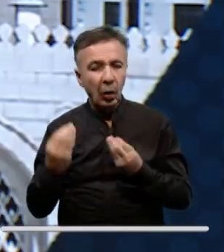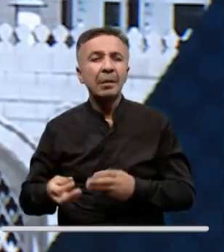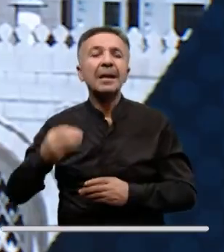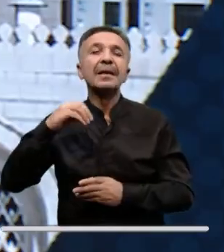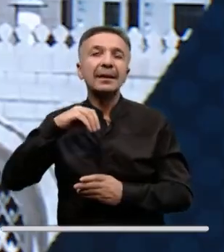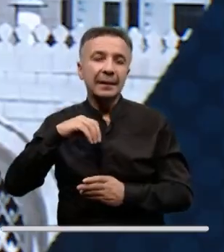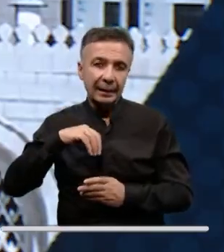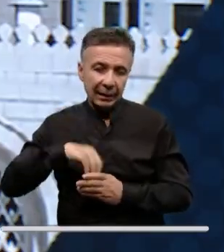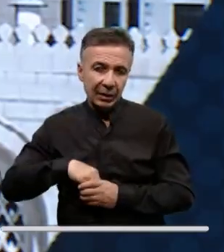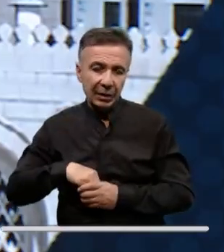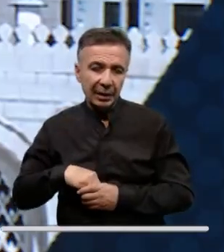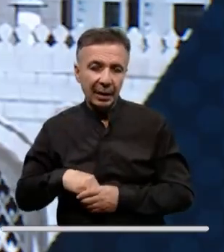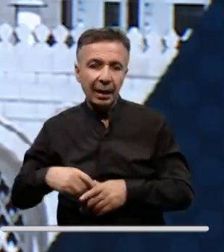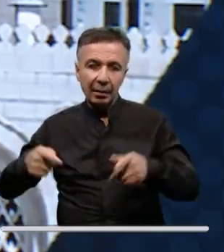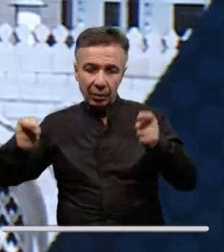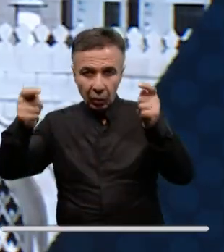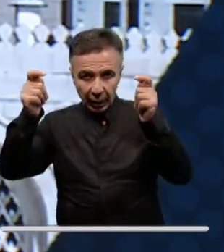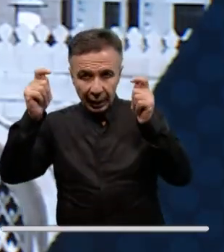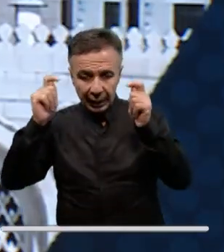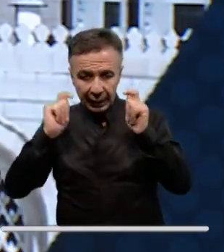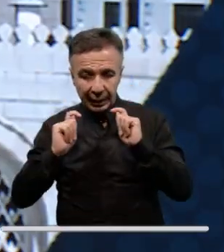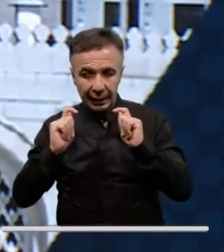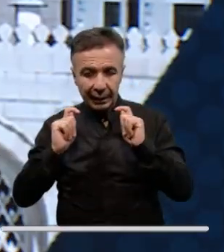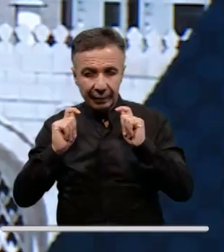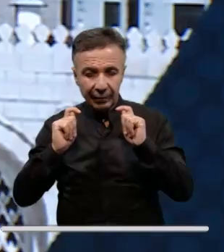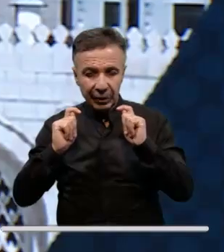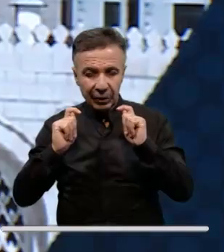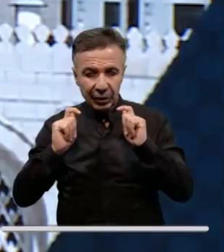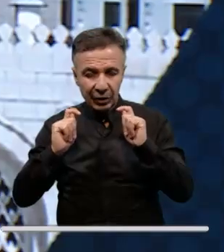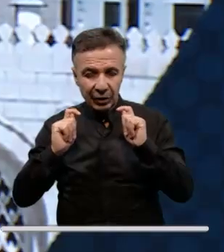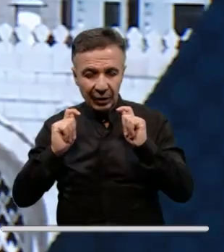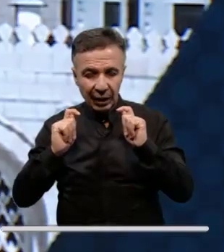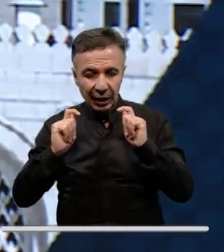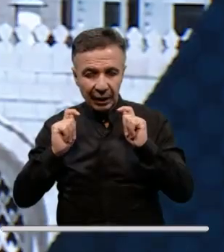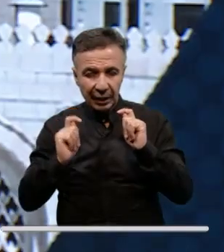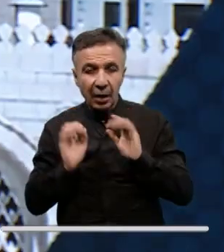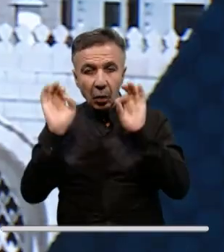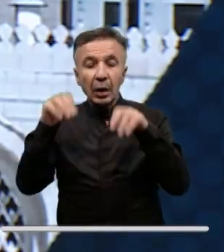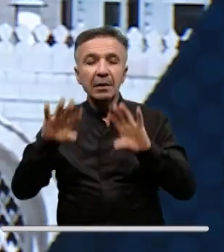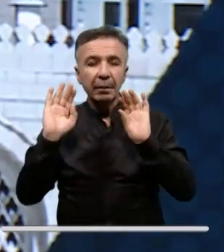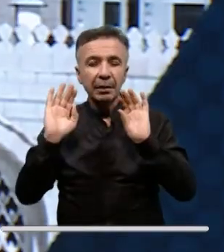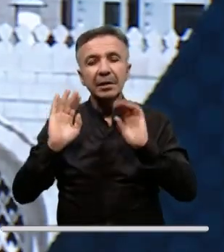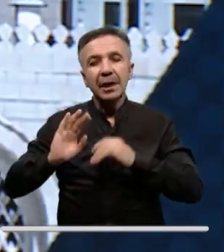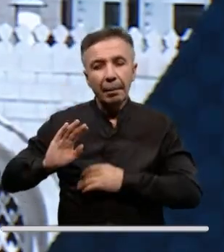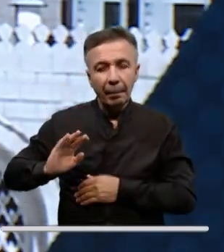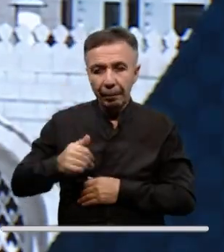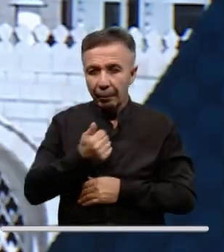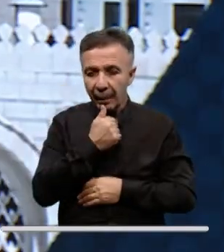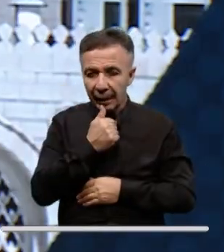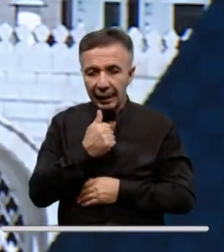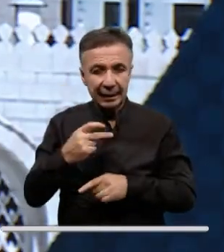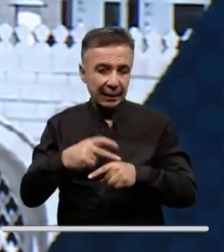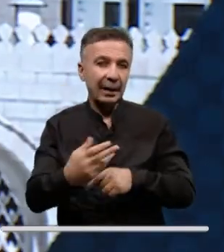Eee Blu çağından Eğer Eee küçükse bu çocuklarımız babalarının zekat